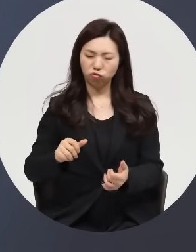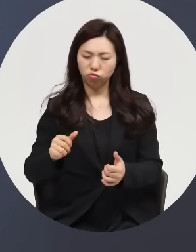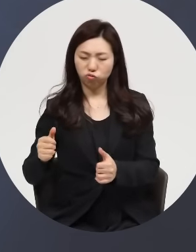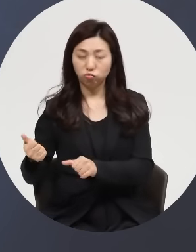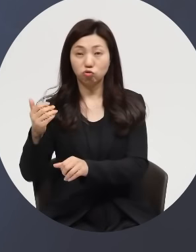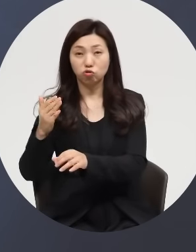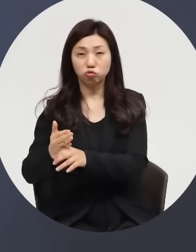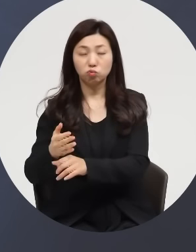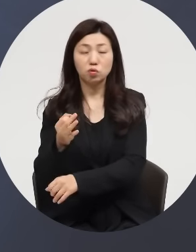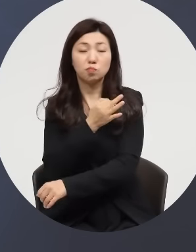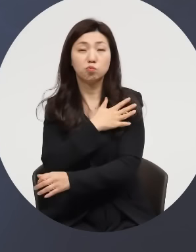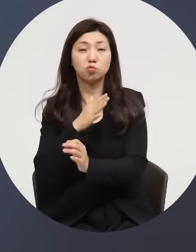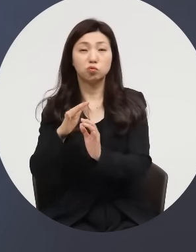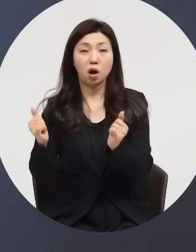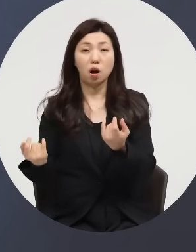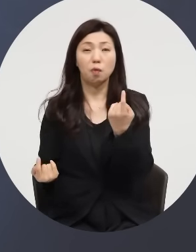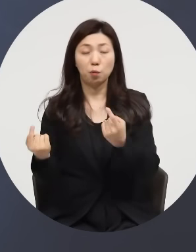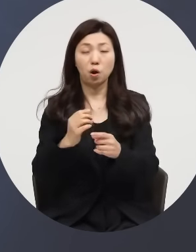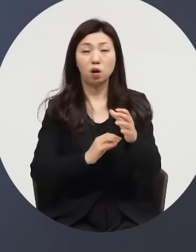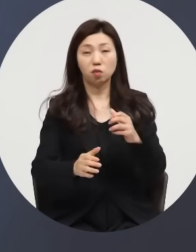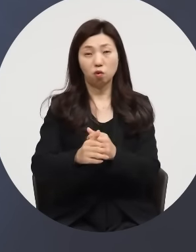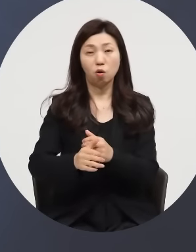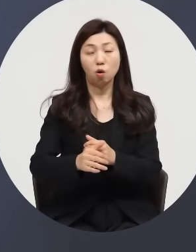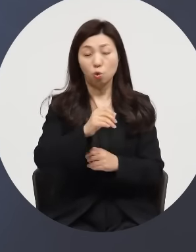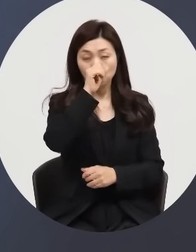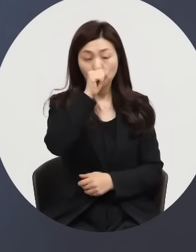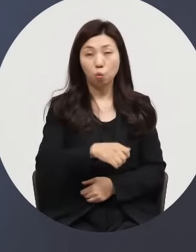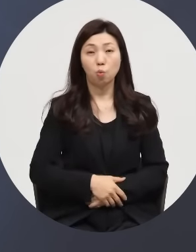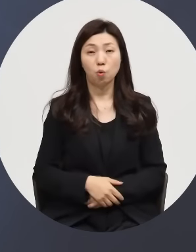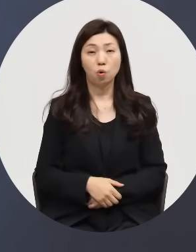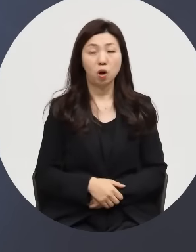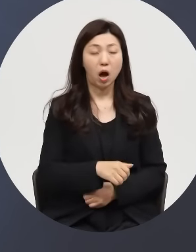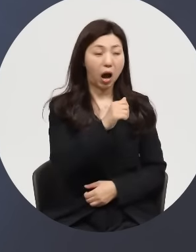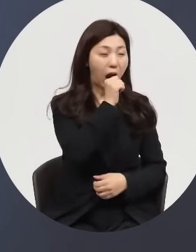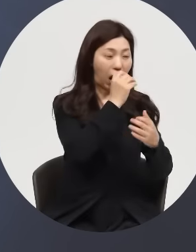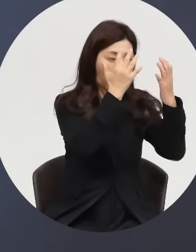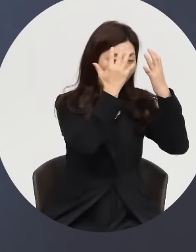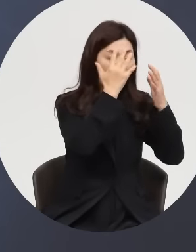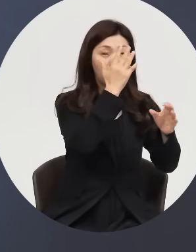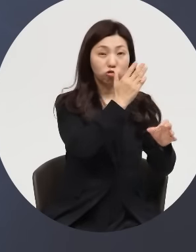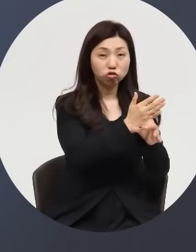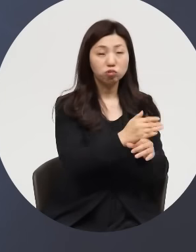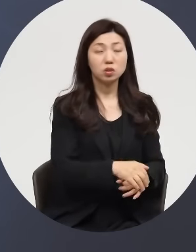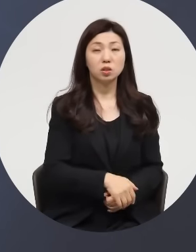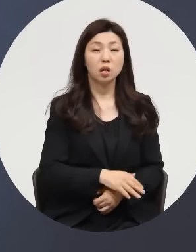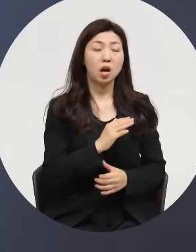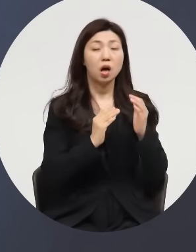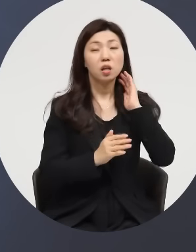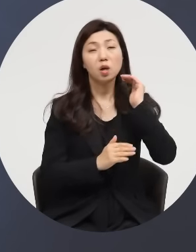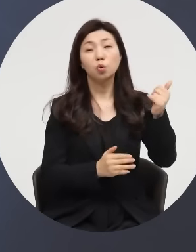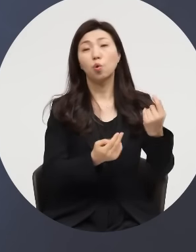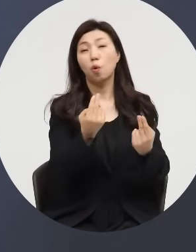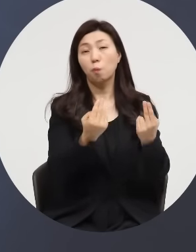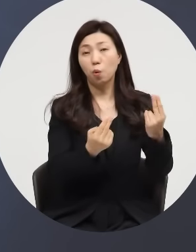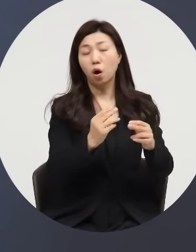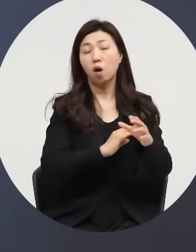아파 죽는 재벌보다도 낫고 감옥에 있는 대통령보다도 낫는 21살짜리 이것만